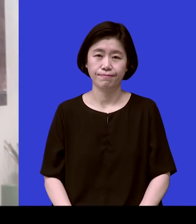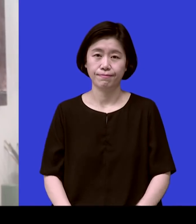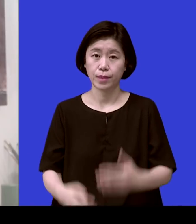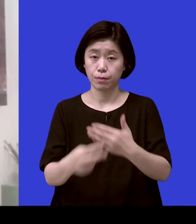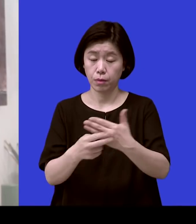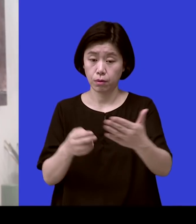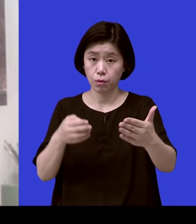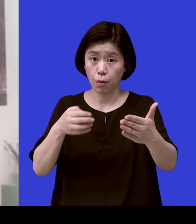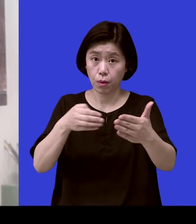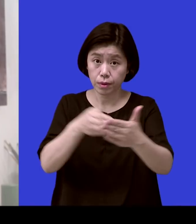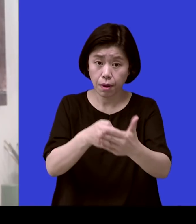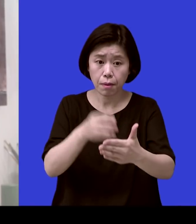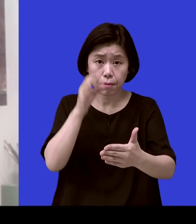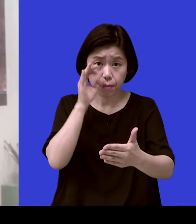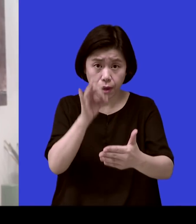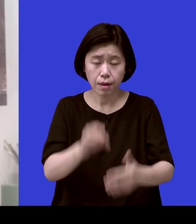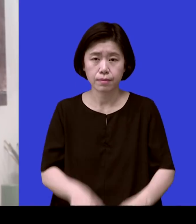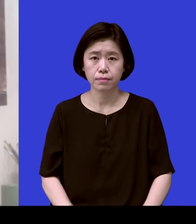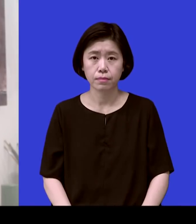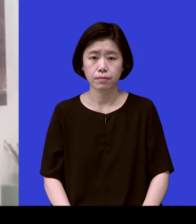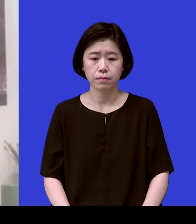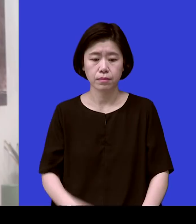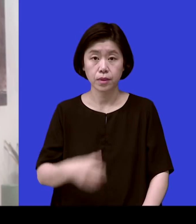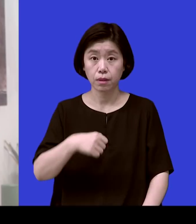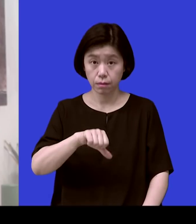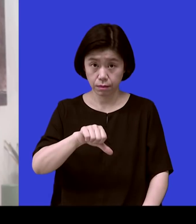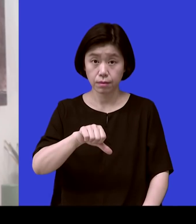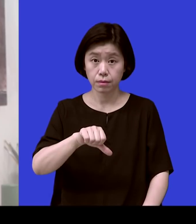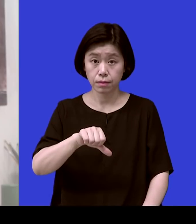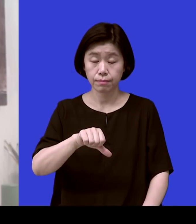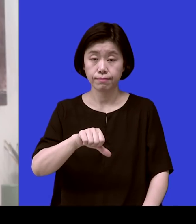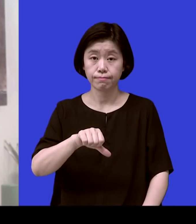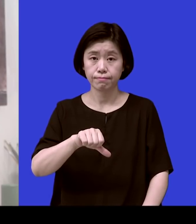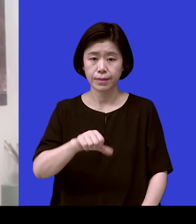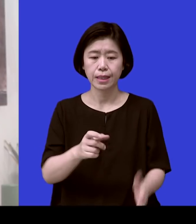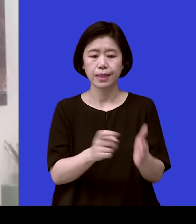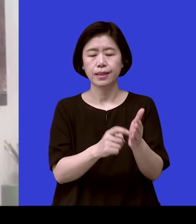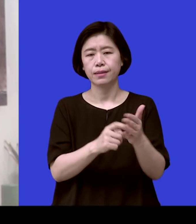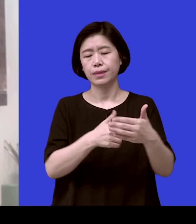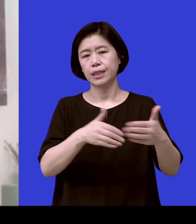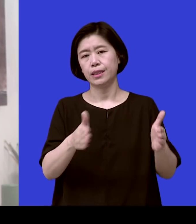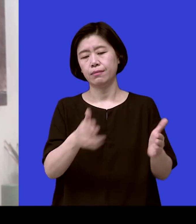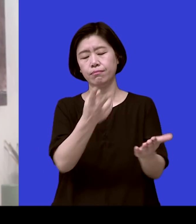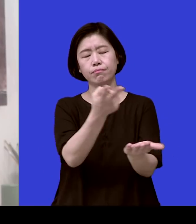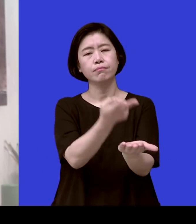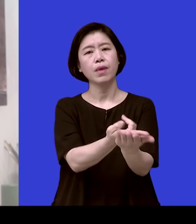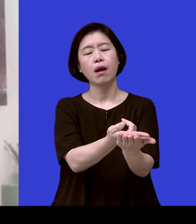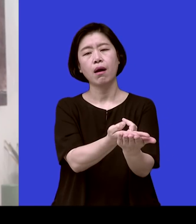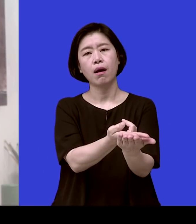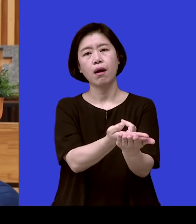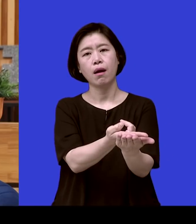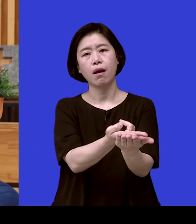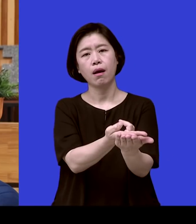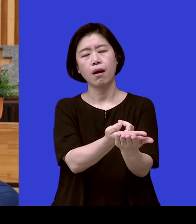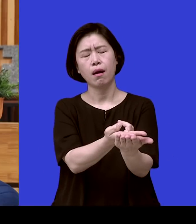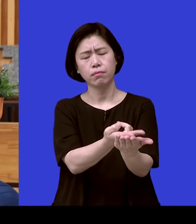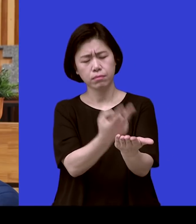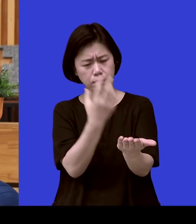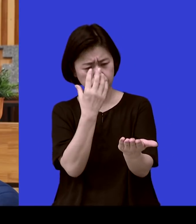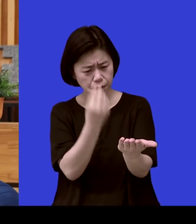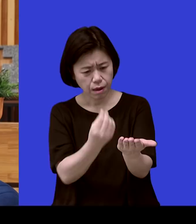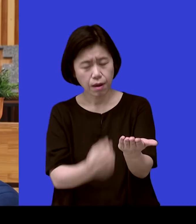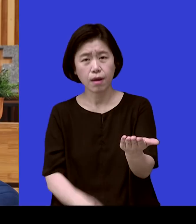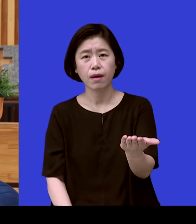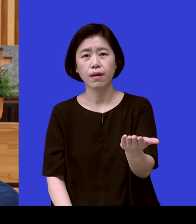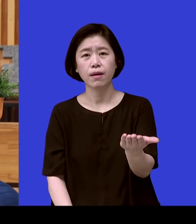도착을 해서 보니까 아이가 이렇게 응급실에 누워 있는 거예요.